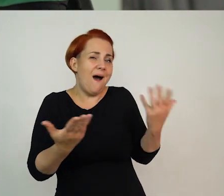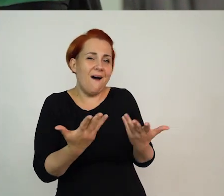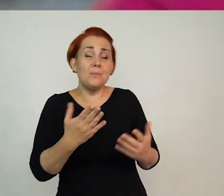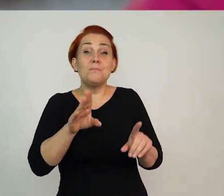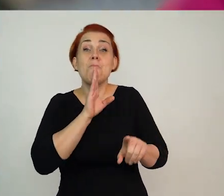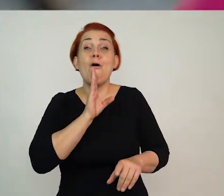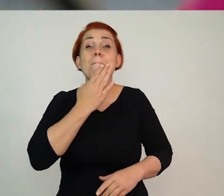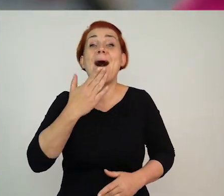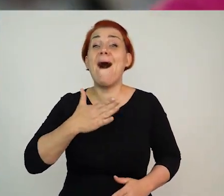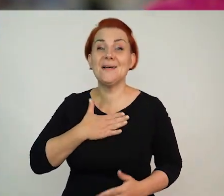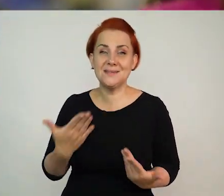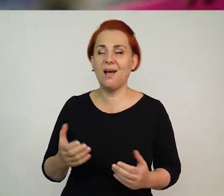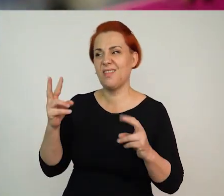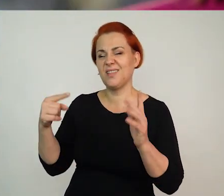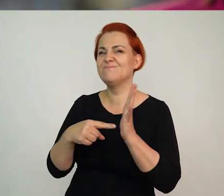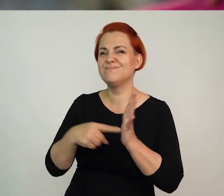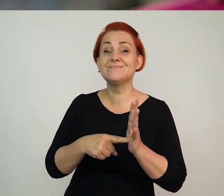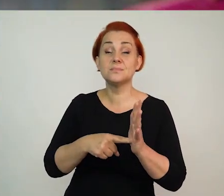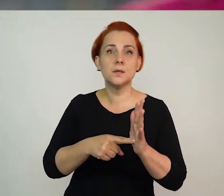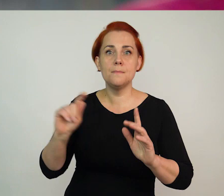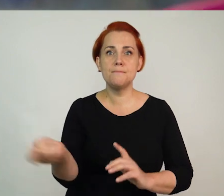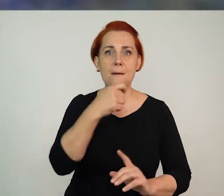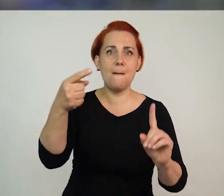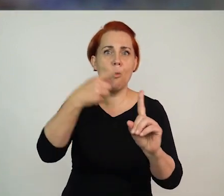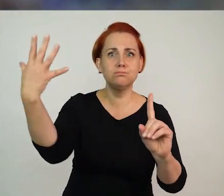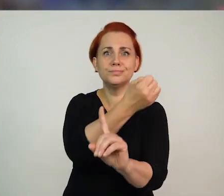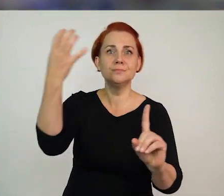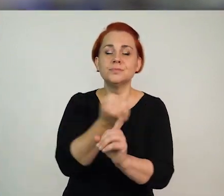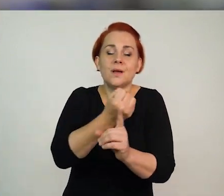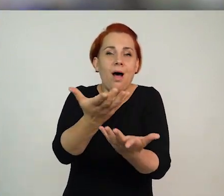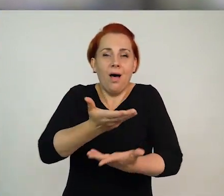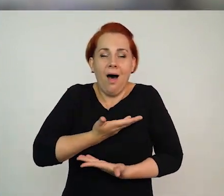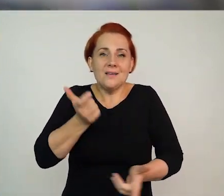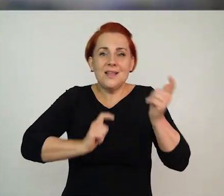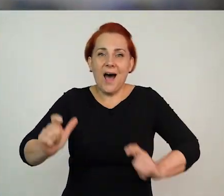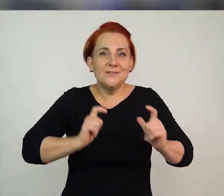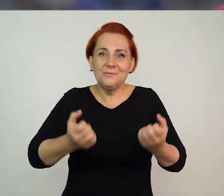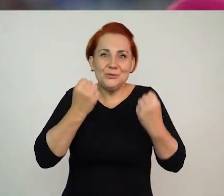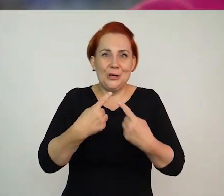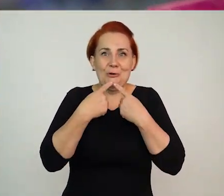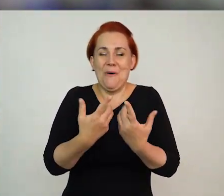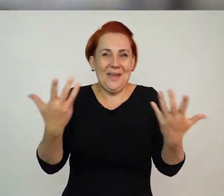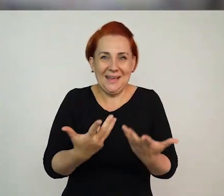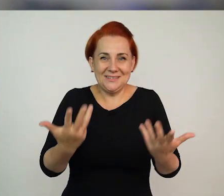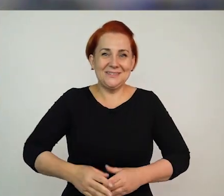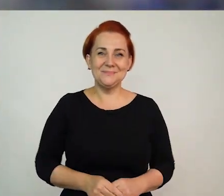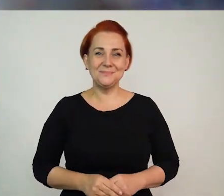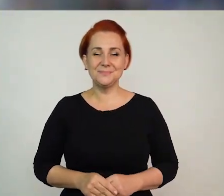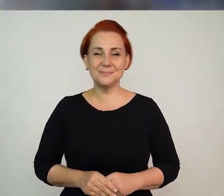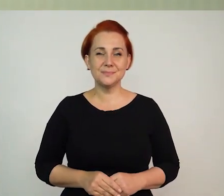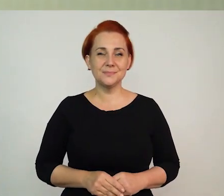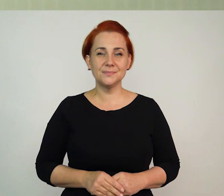po prostu, nie? Jakby pasja. Tak. Że ten zdobyty punkt w korcie to już po prostu tak satysfakcja, że to się nie da tego